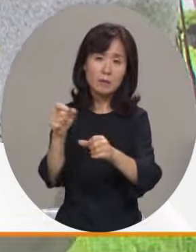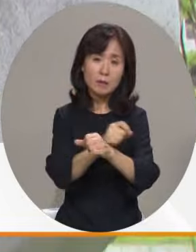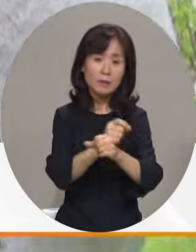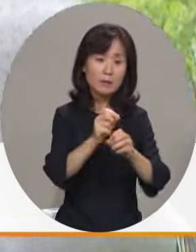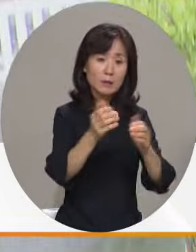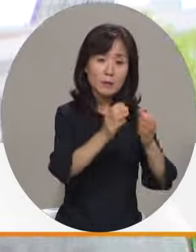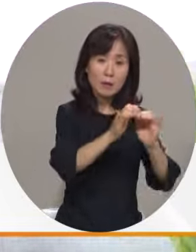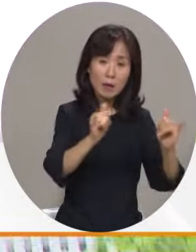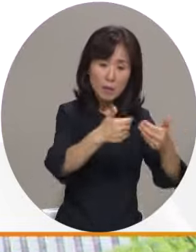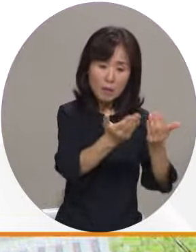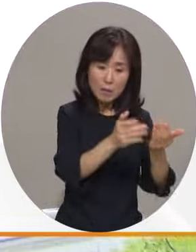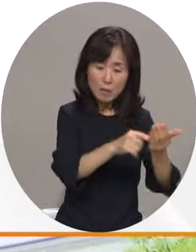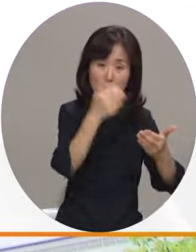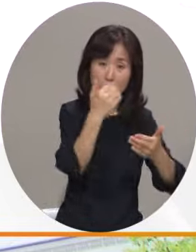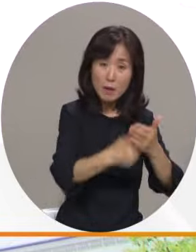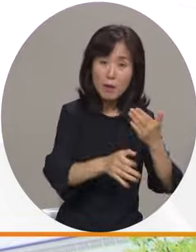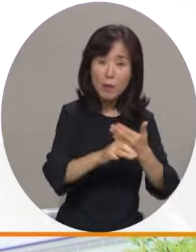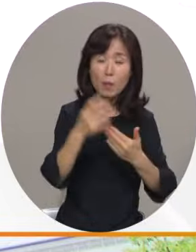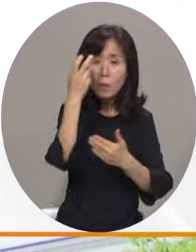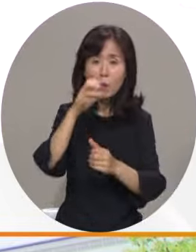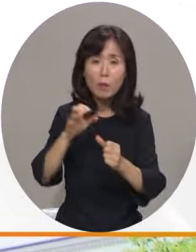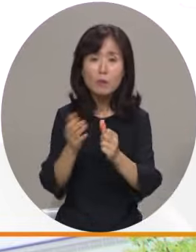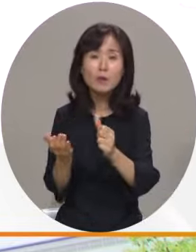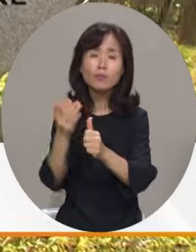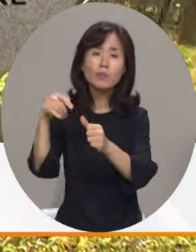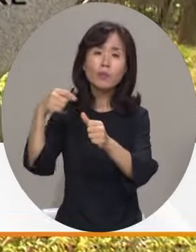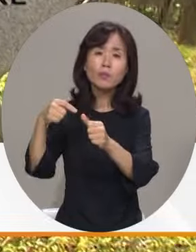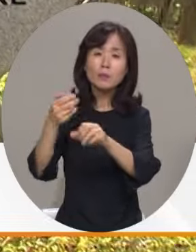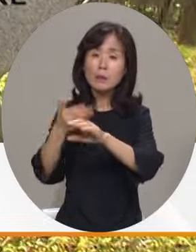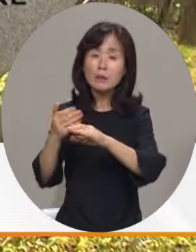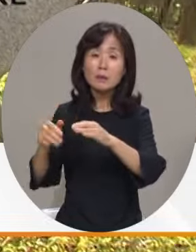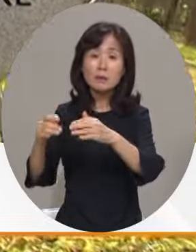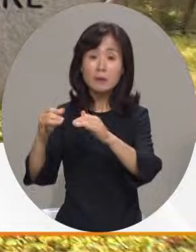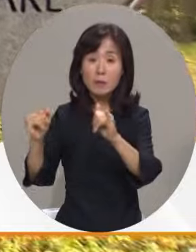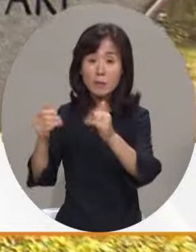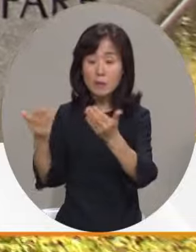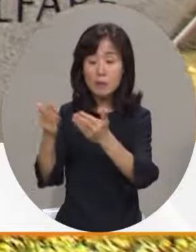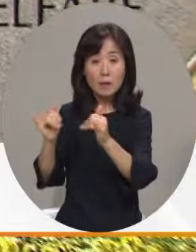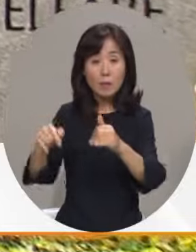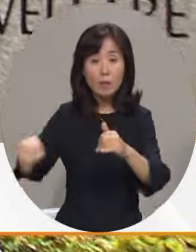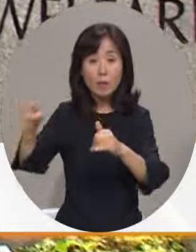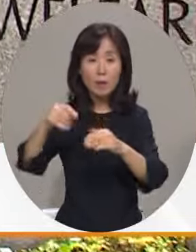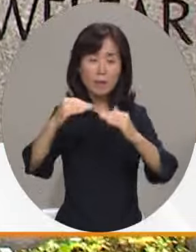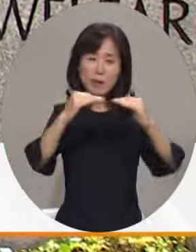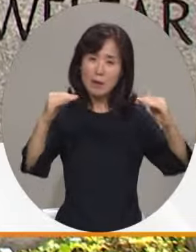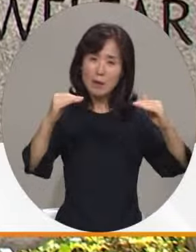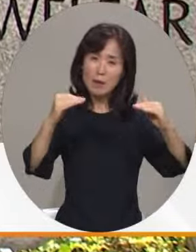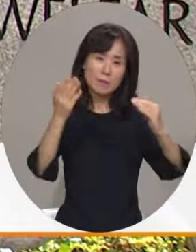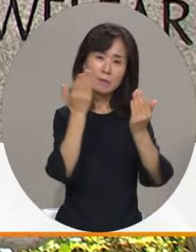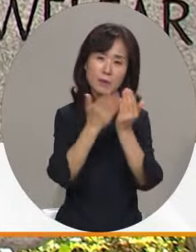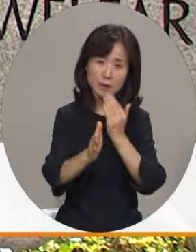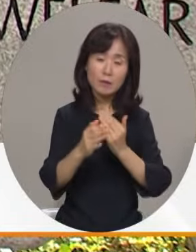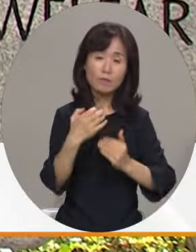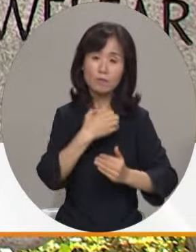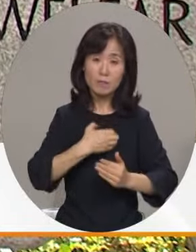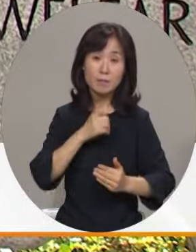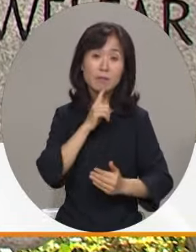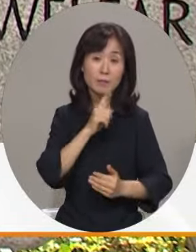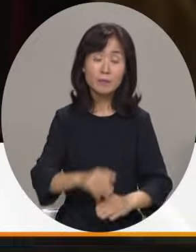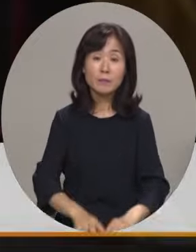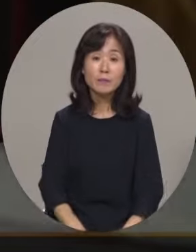위한 예외를 두면 보호와 양육, 교육하는 다른 직군과의 형평성 문제가 제기될 우려가 있다고